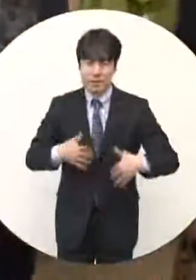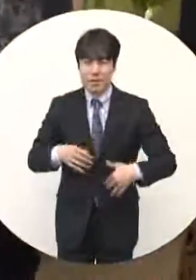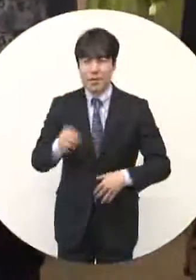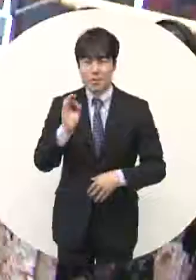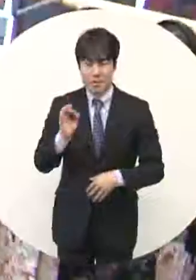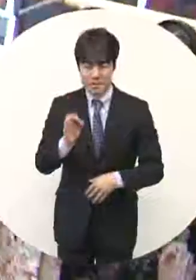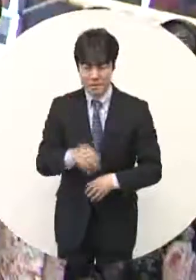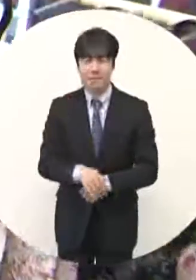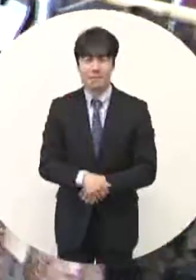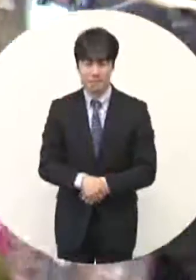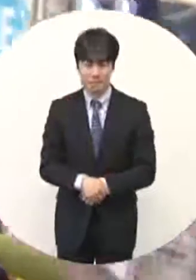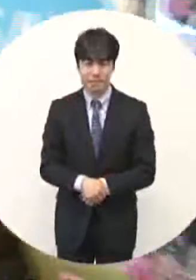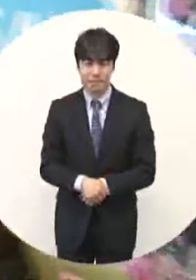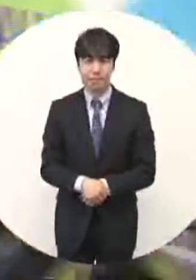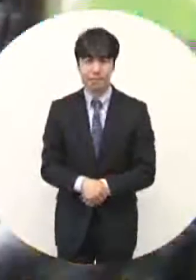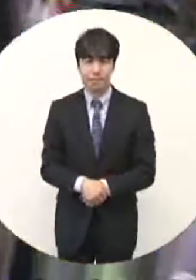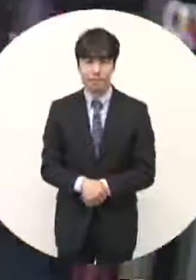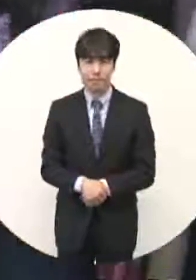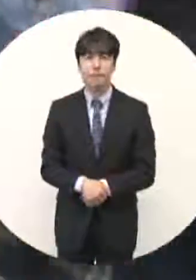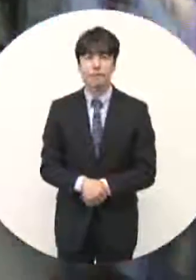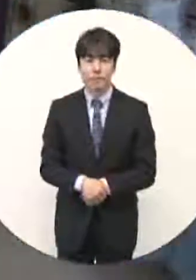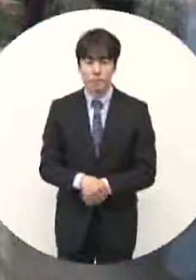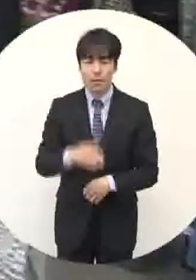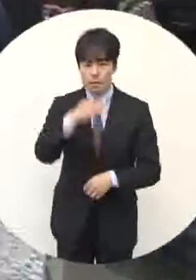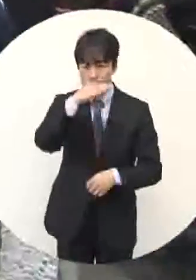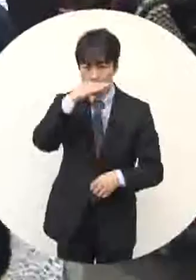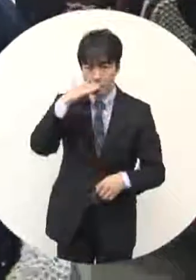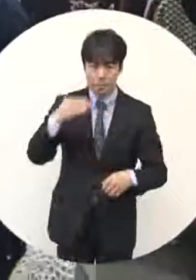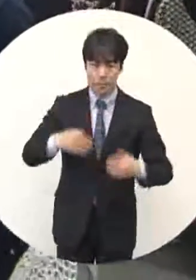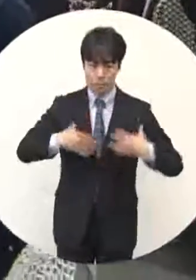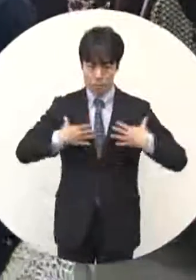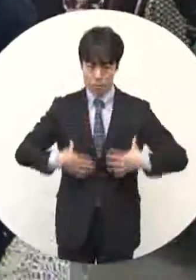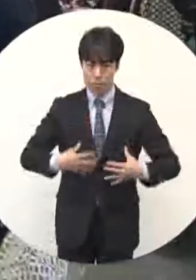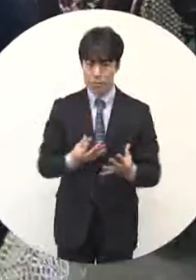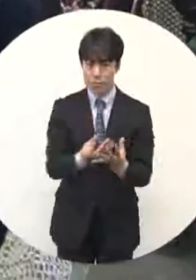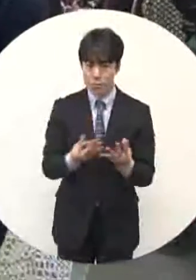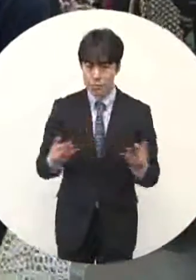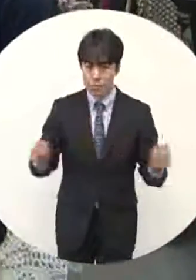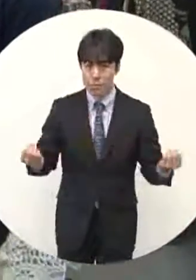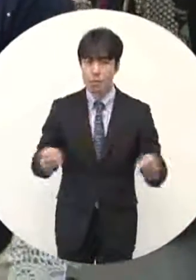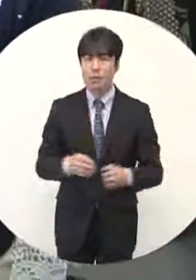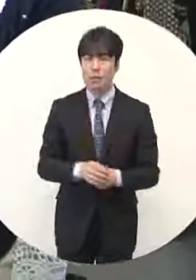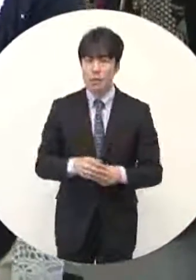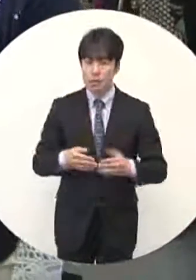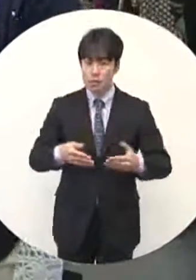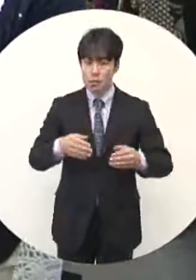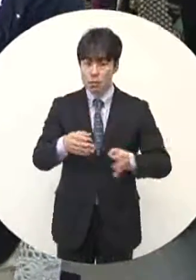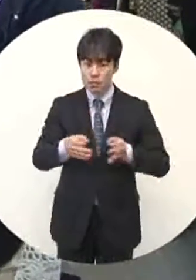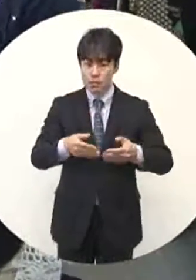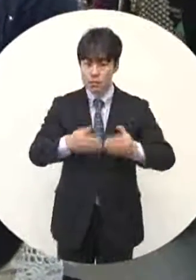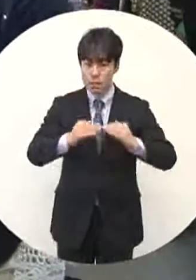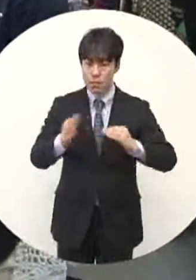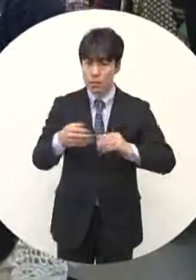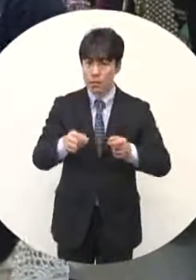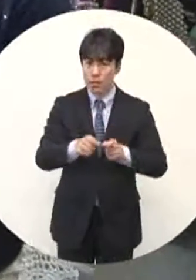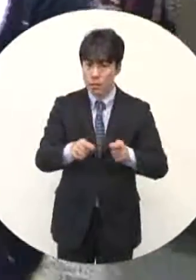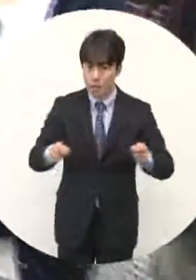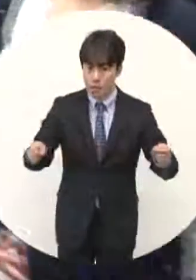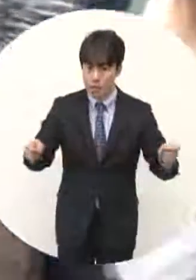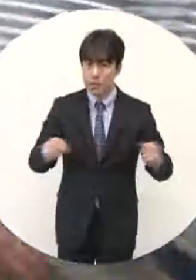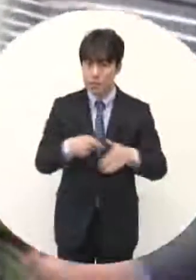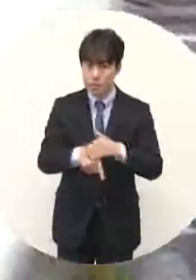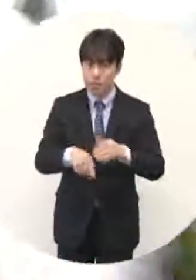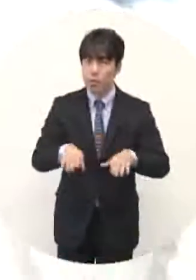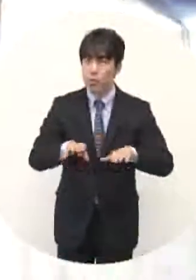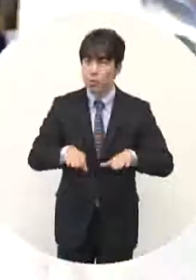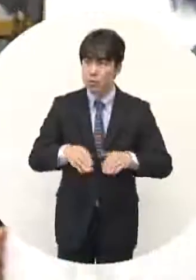です。こちら素敵なお洋服がたくさんありますけれども、始められてから長いんですか。 今年